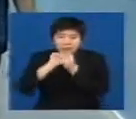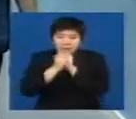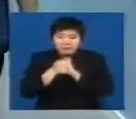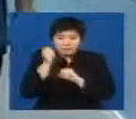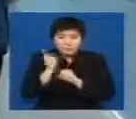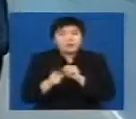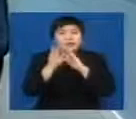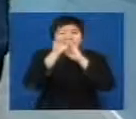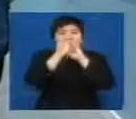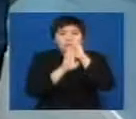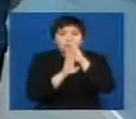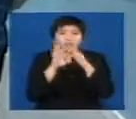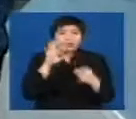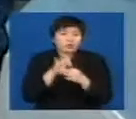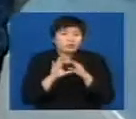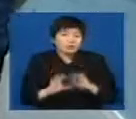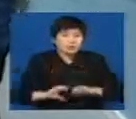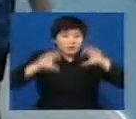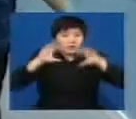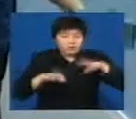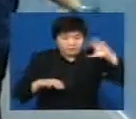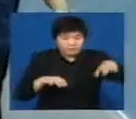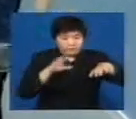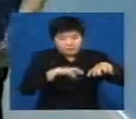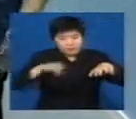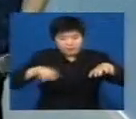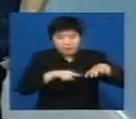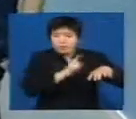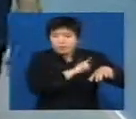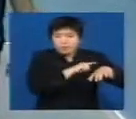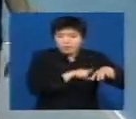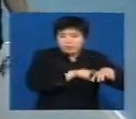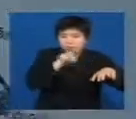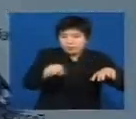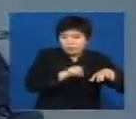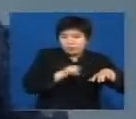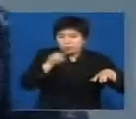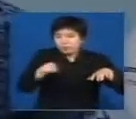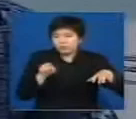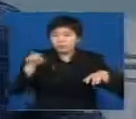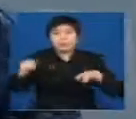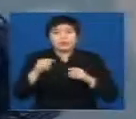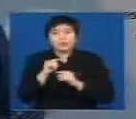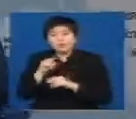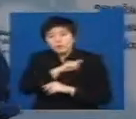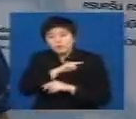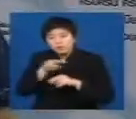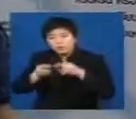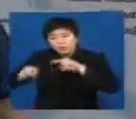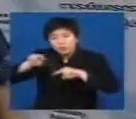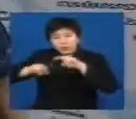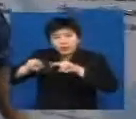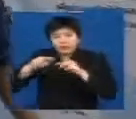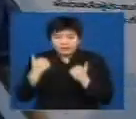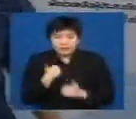ชการเข้าระบบ ให้หน่วยงานต่างๆที่รับผิดชอบโดยตรงเข้าไปดูแลนะครับซึ่งถ้ามาในส่วนตรงนี้ผมว่าเห็นมี